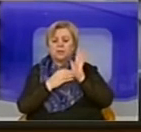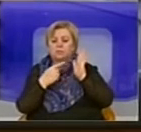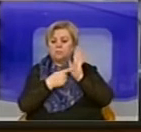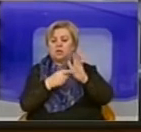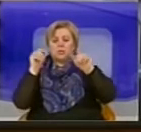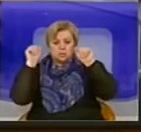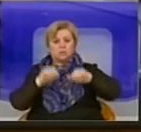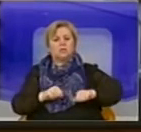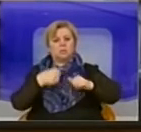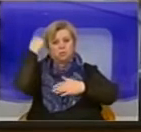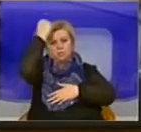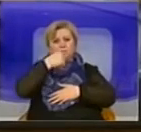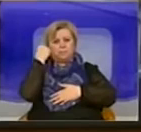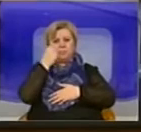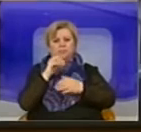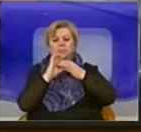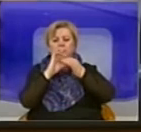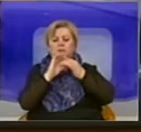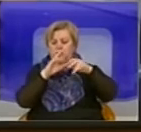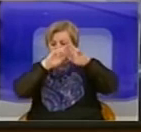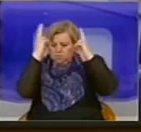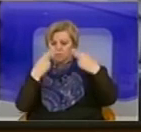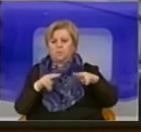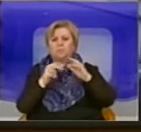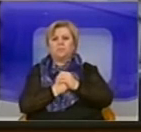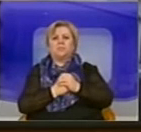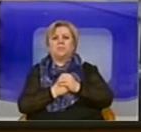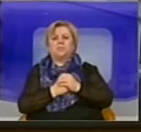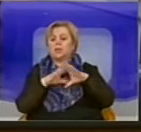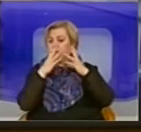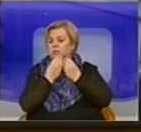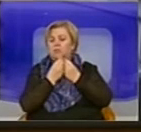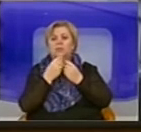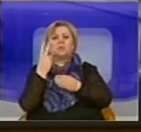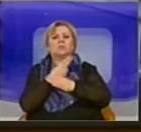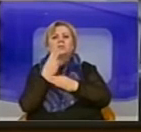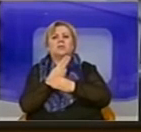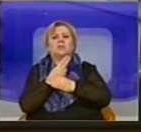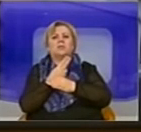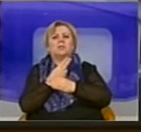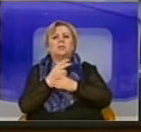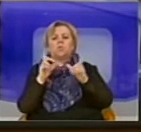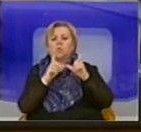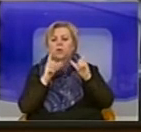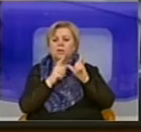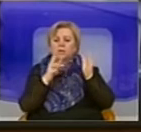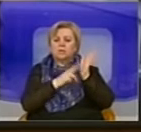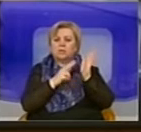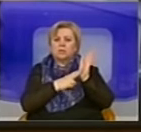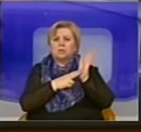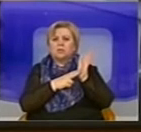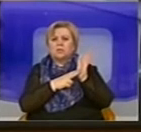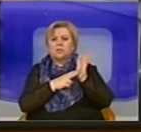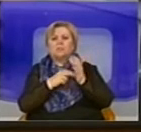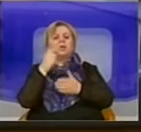të Republikës së Kosovës në marrëdhënie ndërkombëtare, në përgjithësi, por edhe me shtetet përkatëse që janë Uganda dhe Nigeria në veçanti, sepse